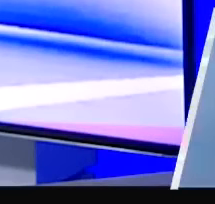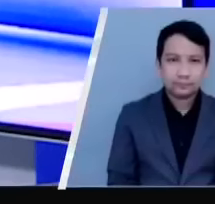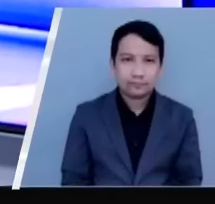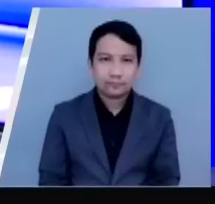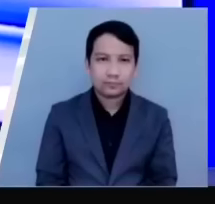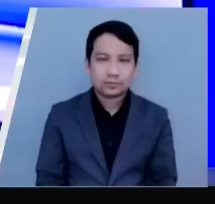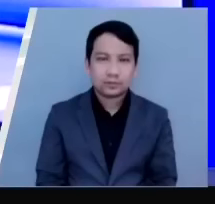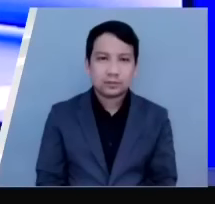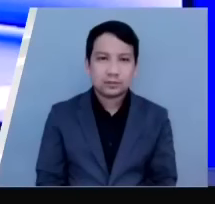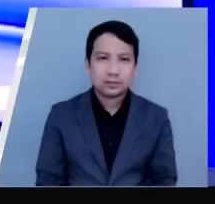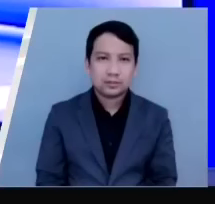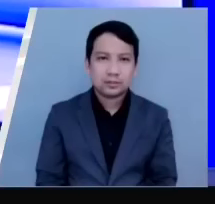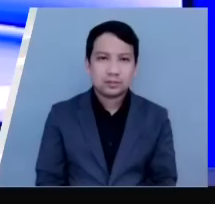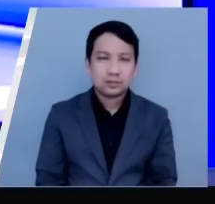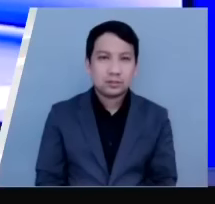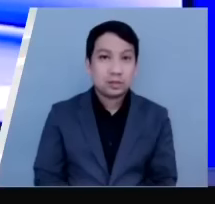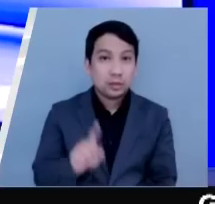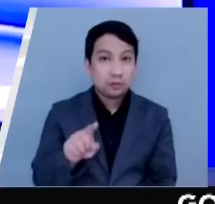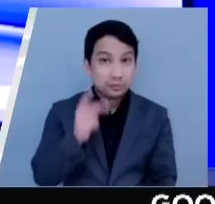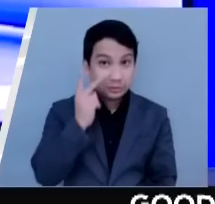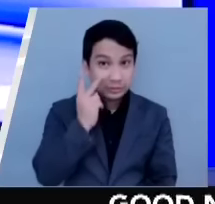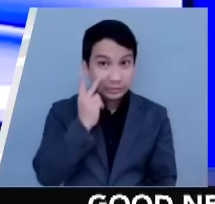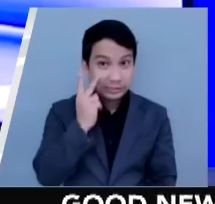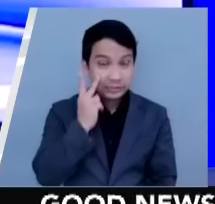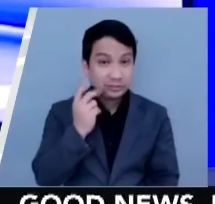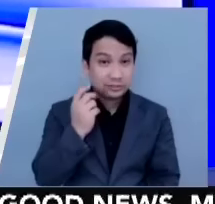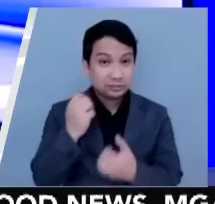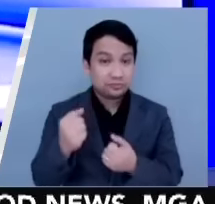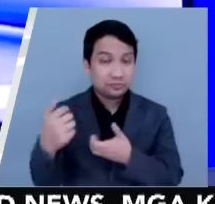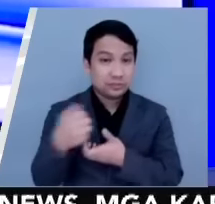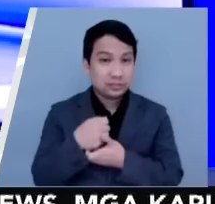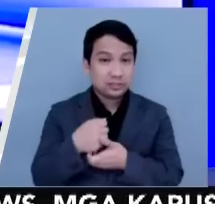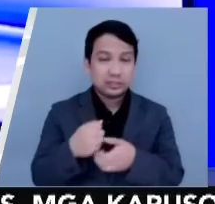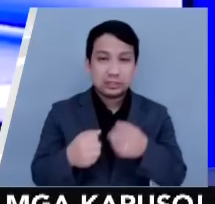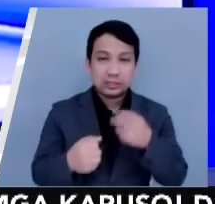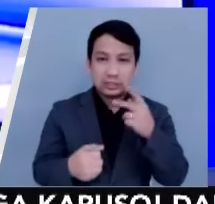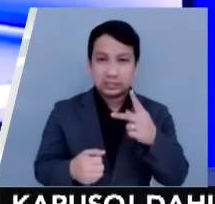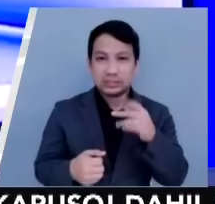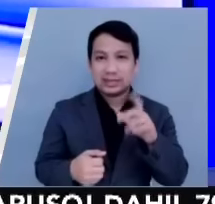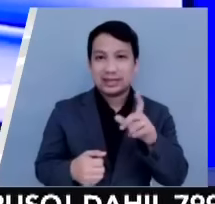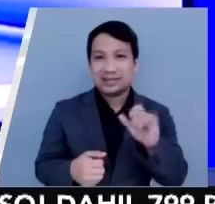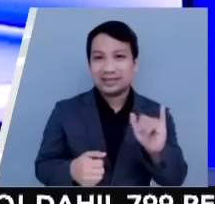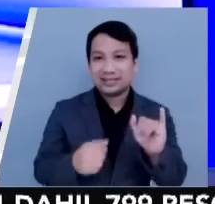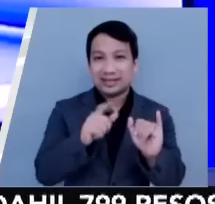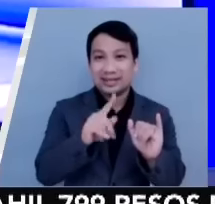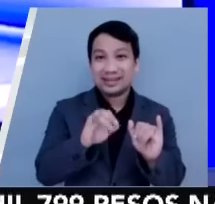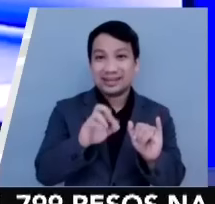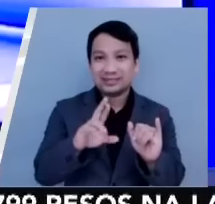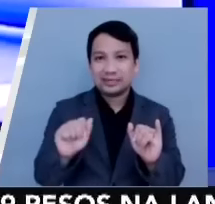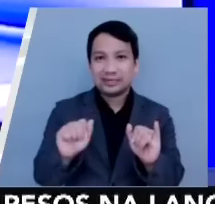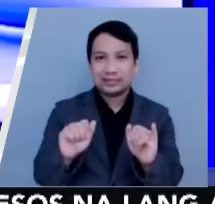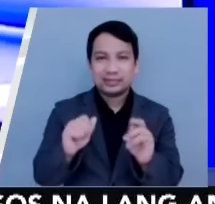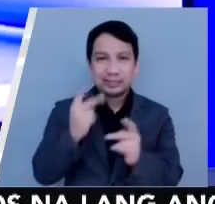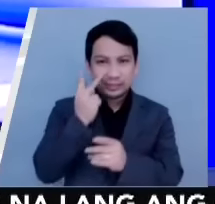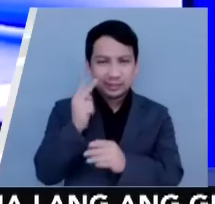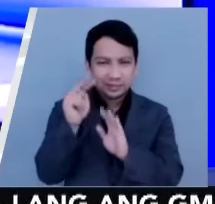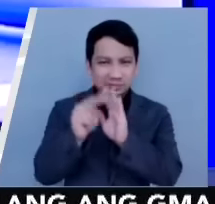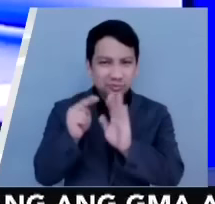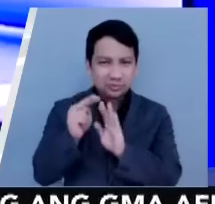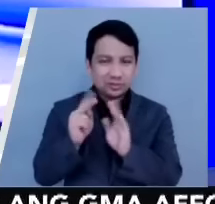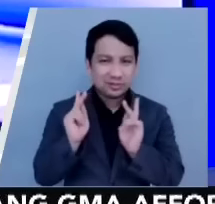What you see is what you get. Yan ang sagot ni Kylene Alcantara sa kilig viral video nila ni Kobe Paras. Ibinahagi na